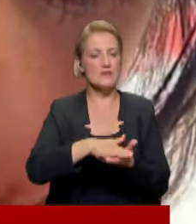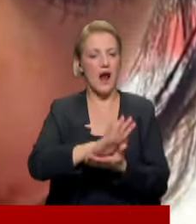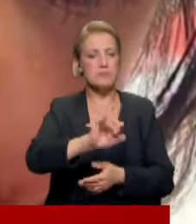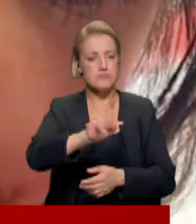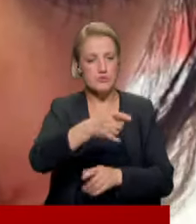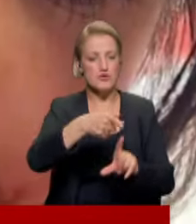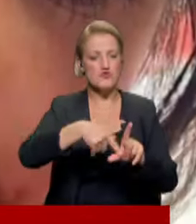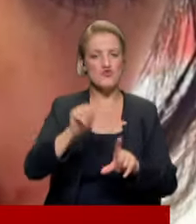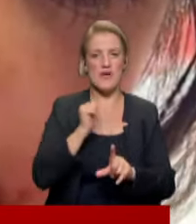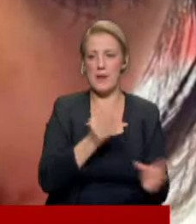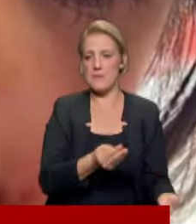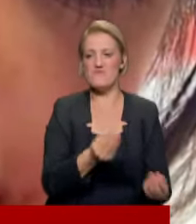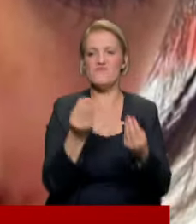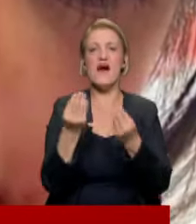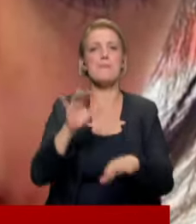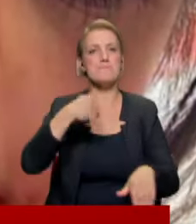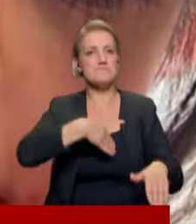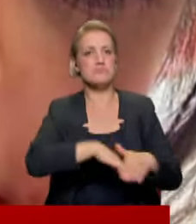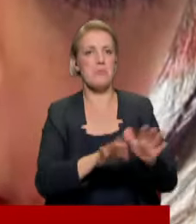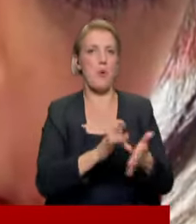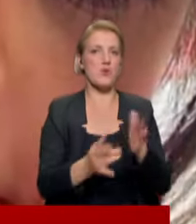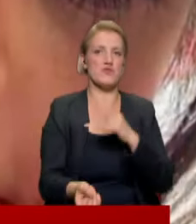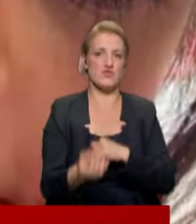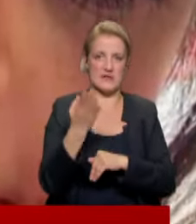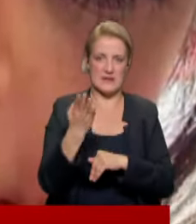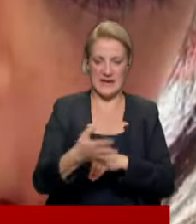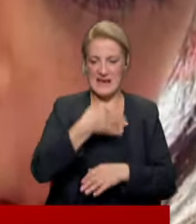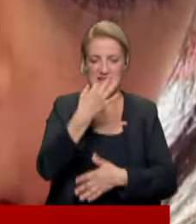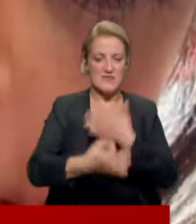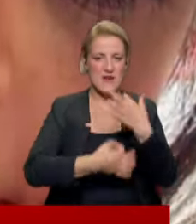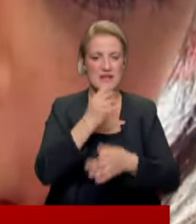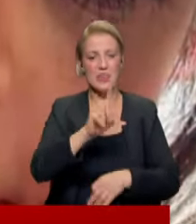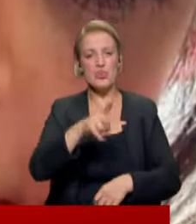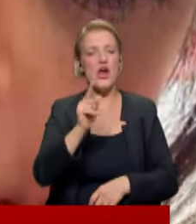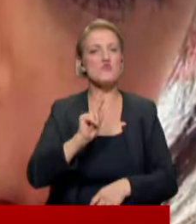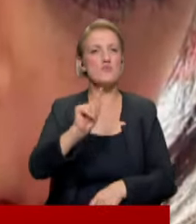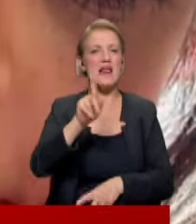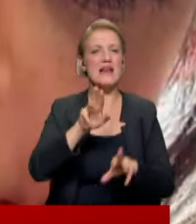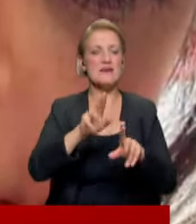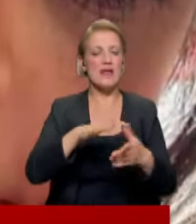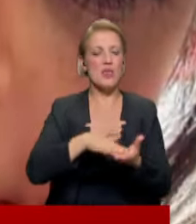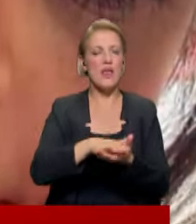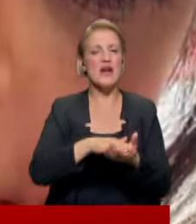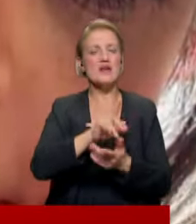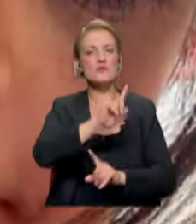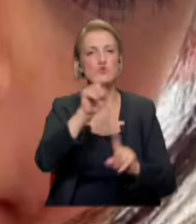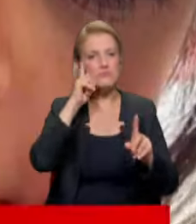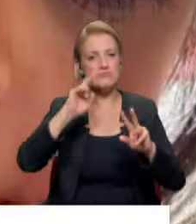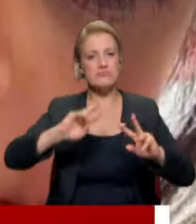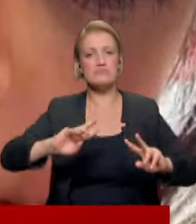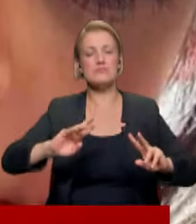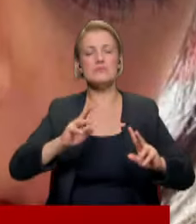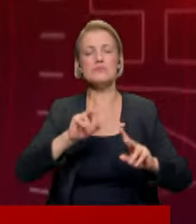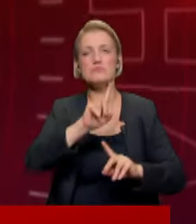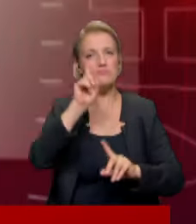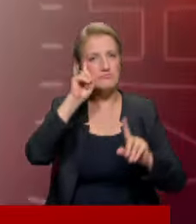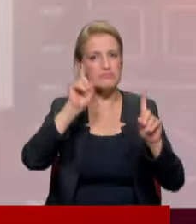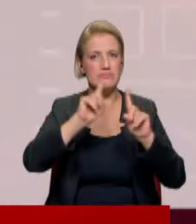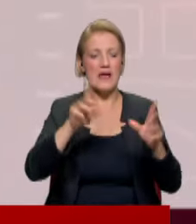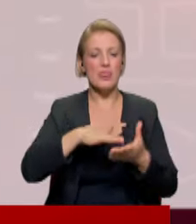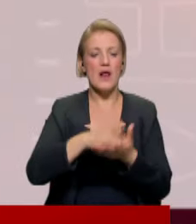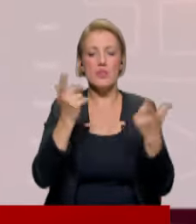ve jandarmaya terliği vermeyerek sakladığı ortaya çıktı ifadesinde diğer şüpheliler gibi terlik sorusuna çelişkili yanıtlar verdi